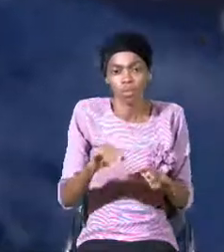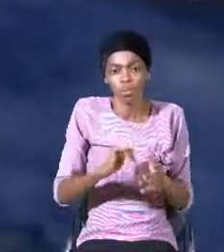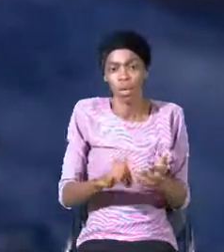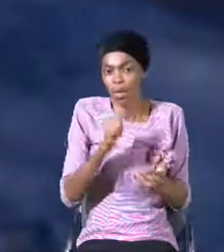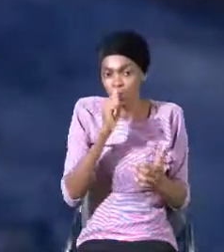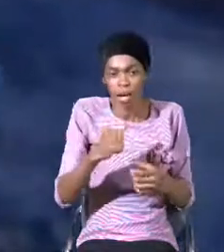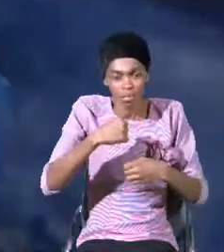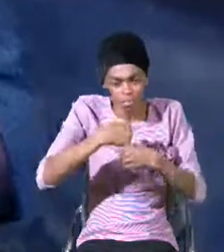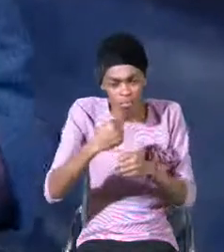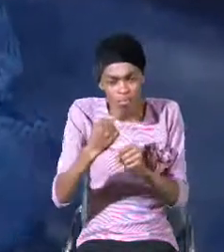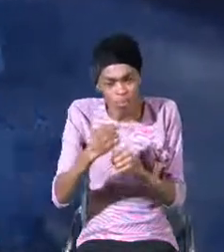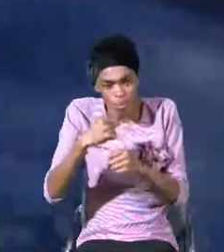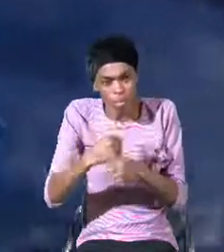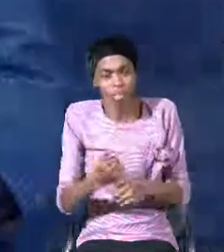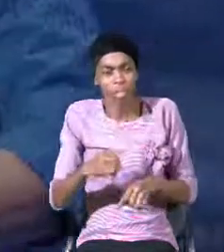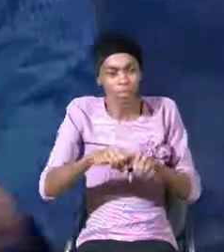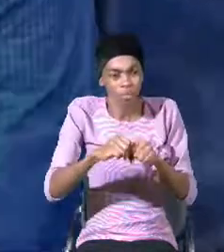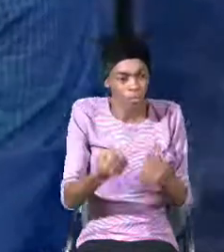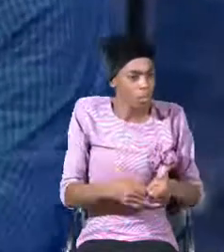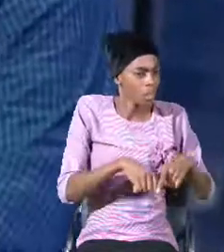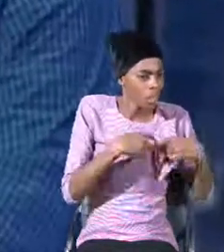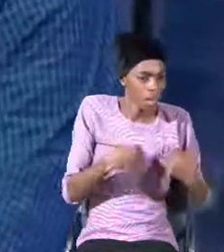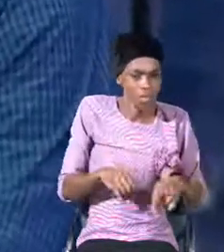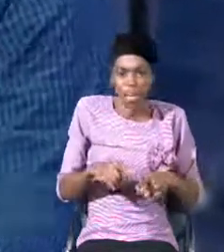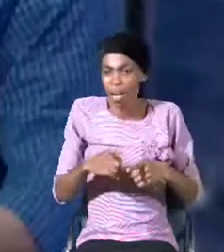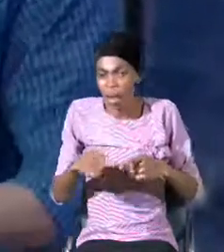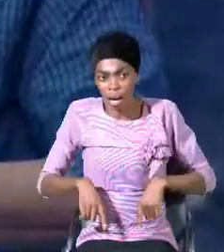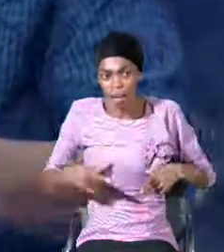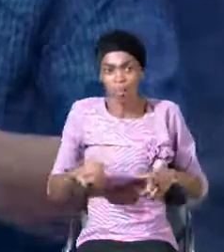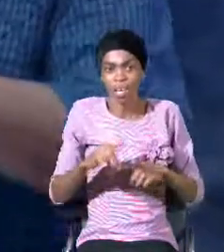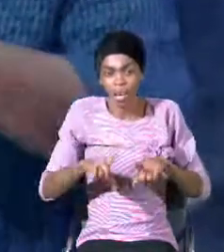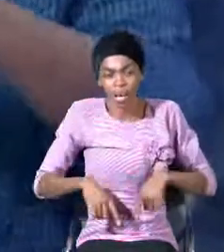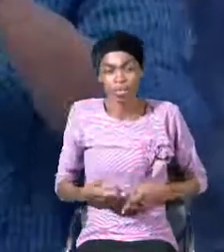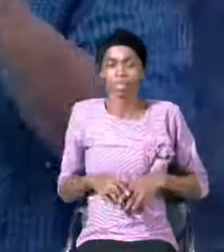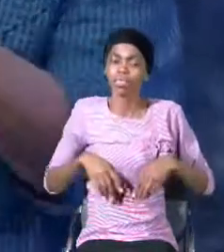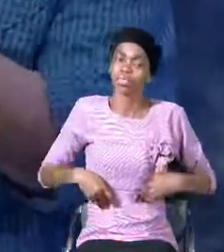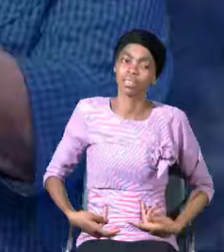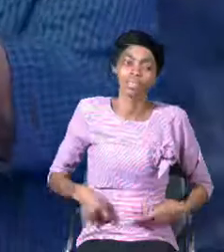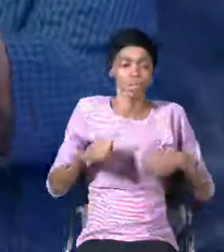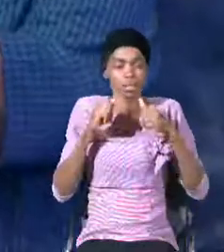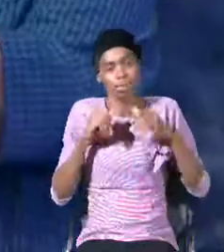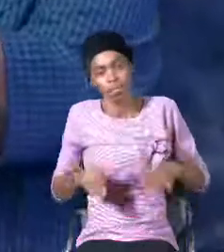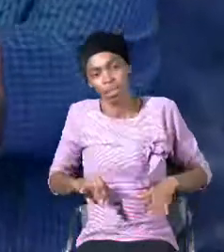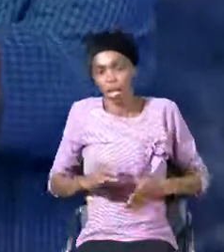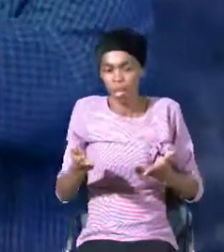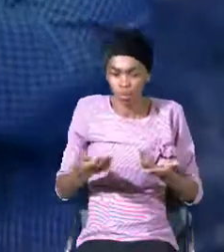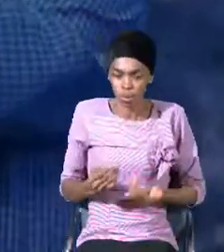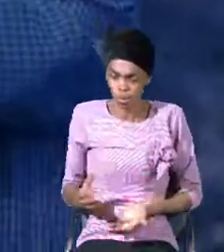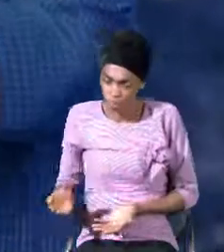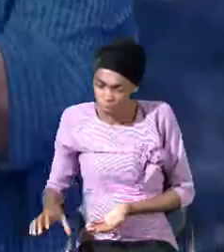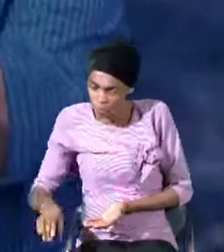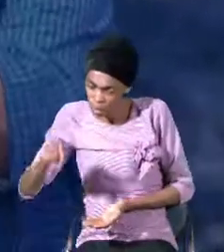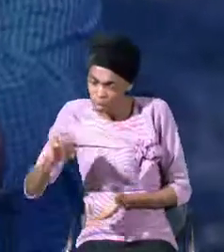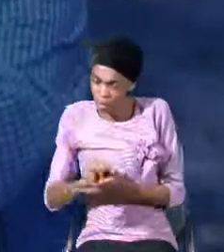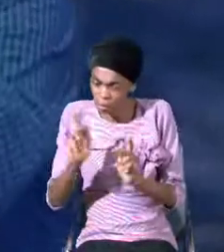une vie qui est rabaissée, une vie qui est complètement rabaissée, et je veux amender, modeler cette